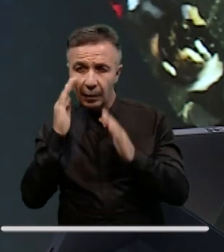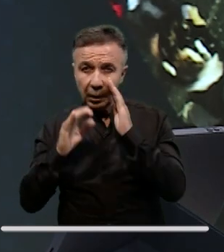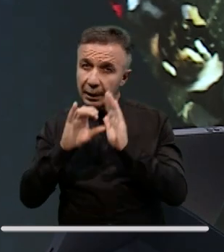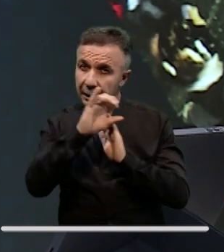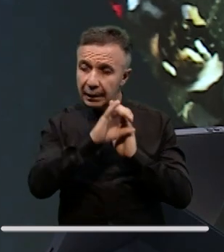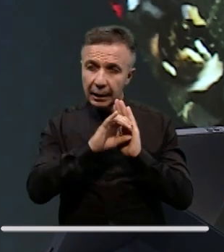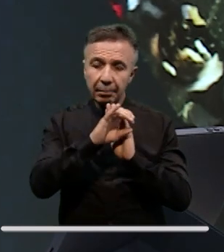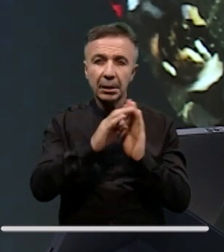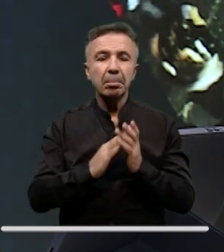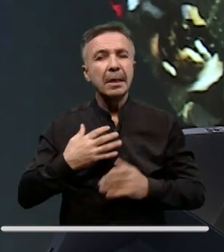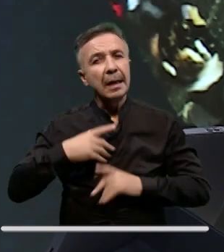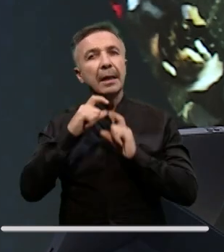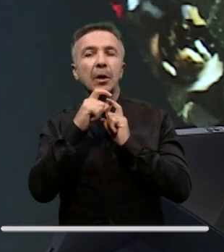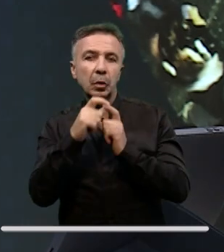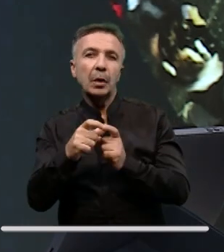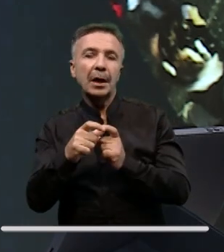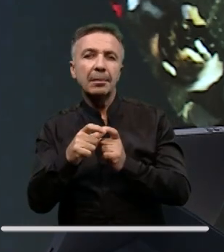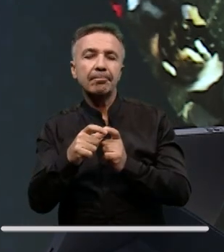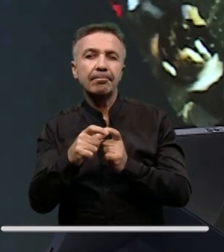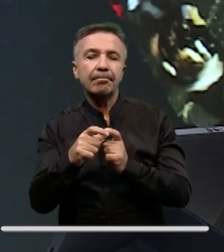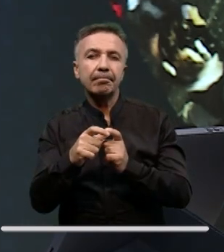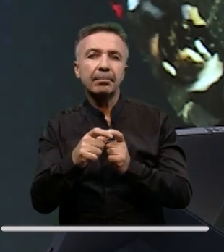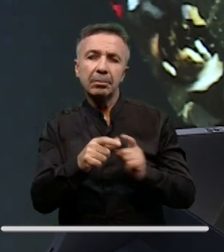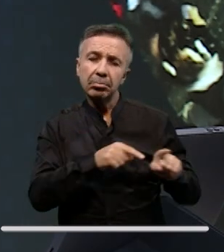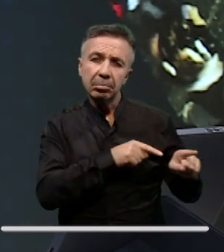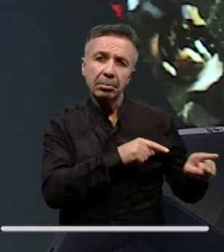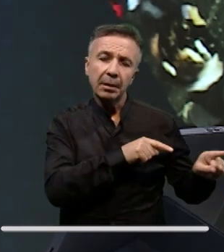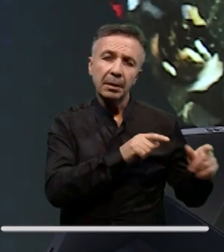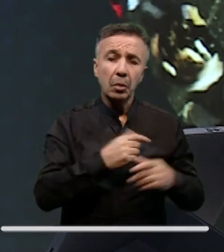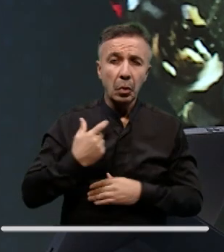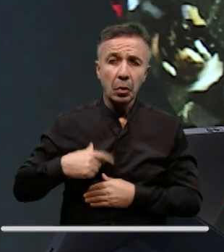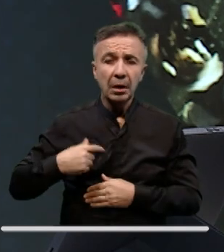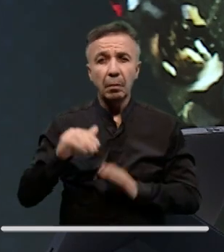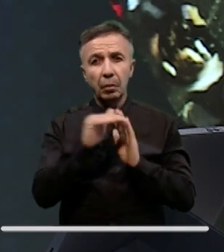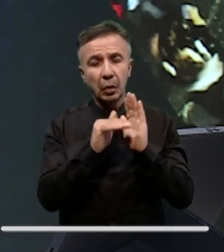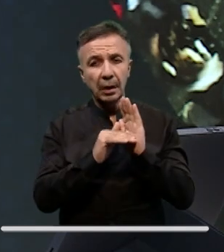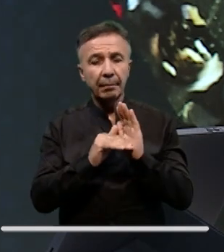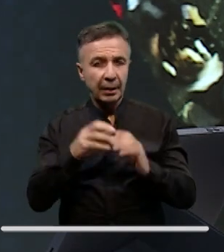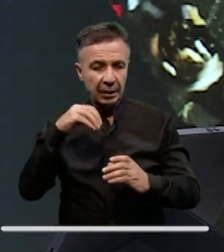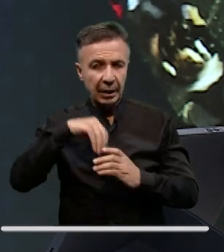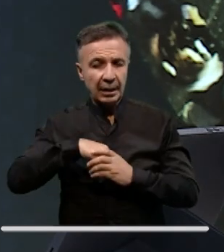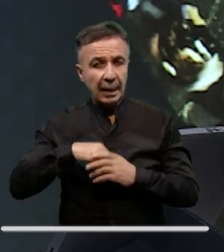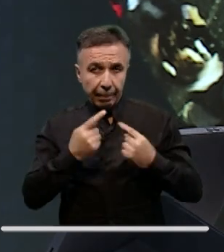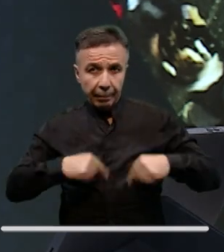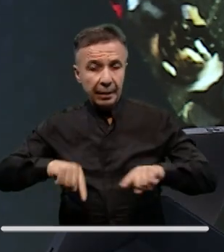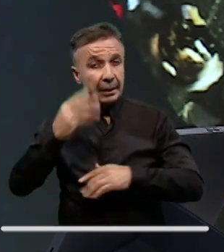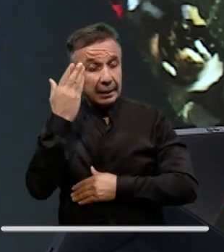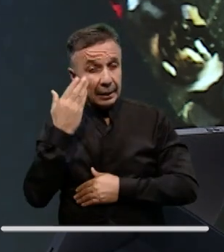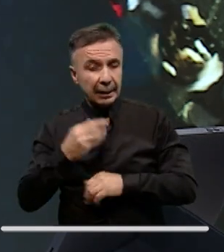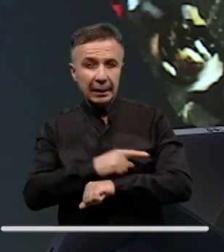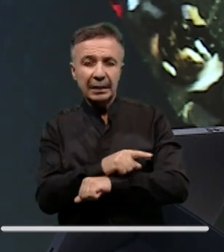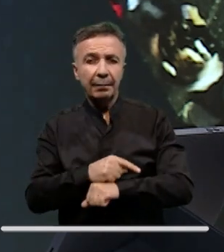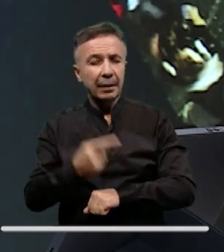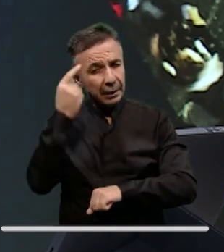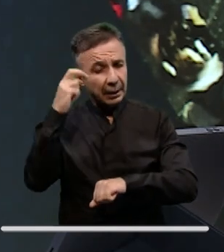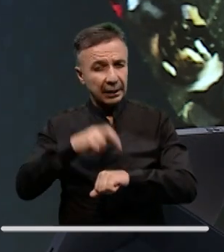üzerinden diyanete soralım sayfalarına ulaşabilirler özellikle yayın esnasında bizi izlediğiniz zaman aklınıza gelen soruları